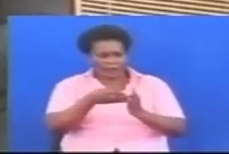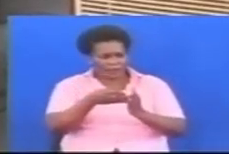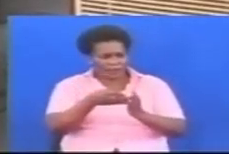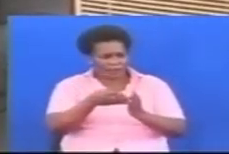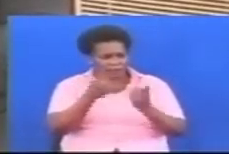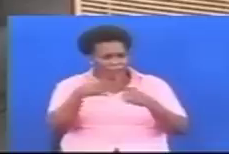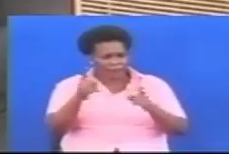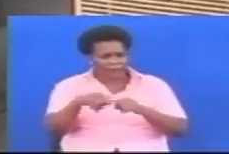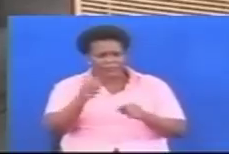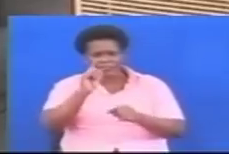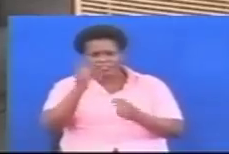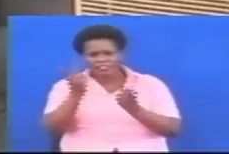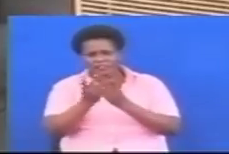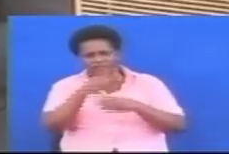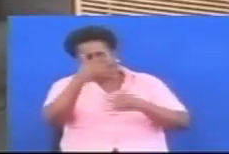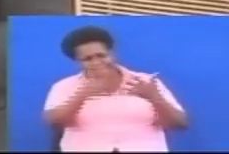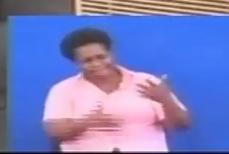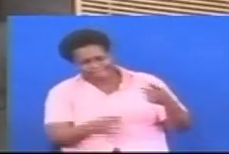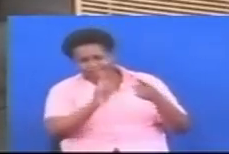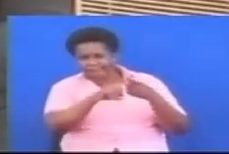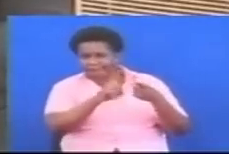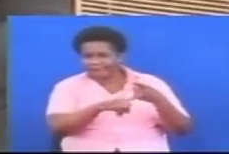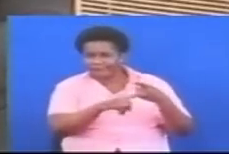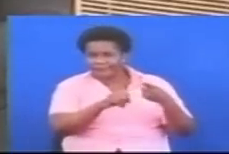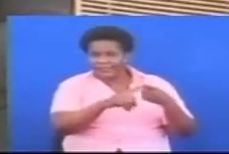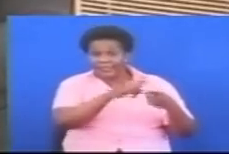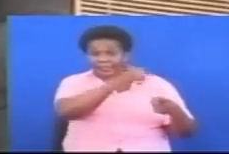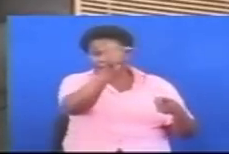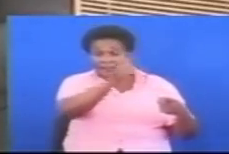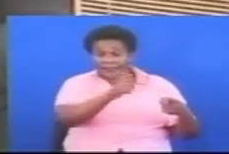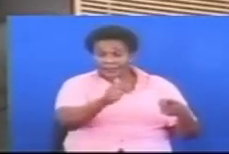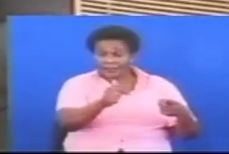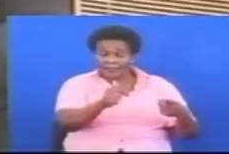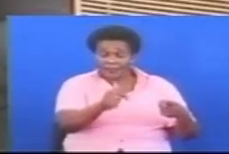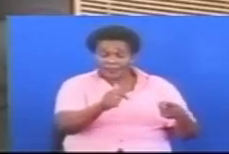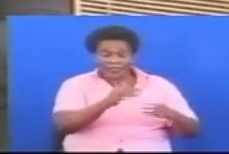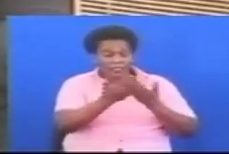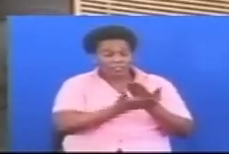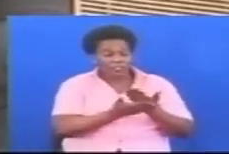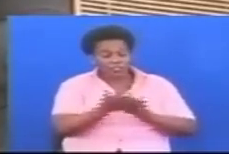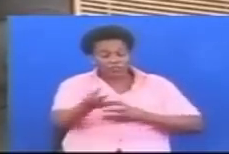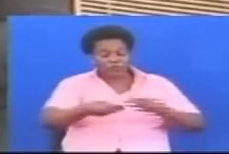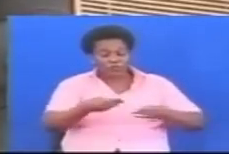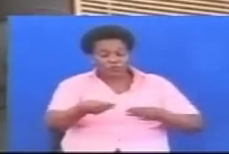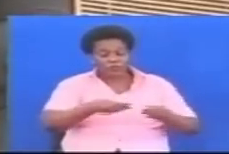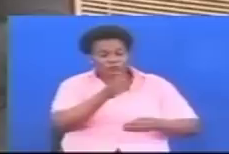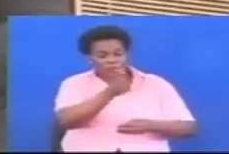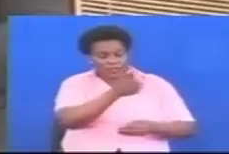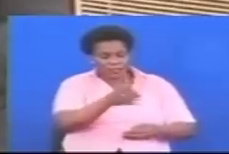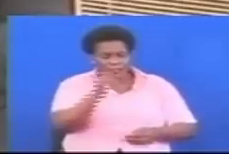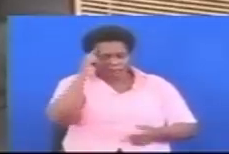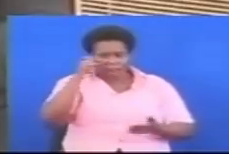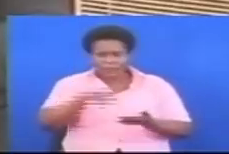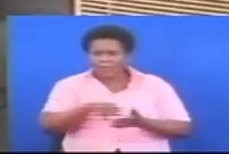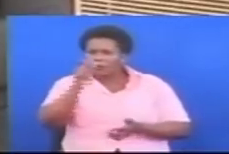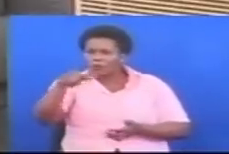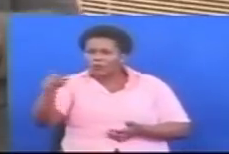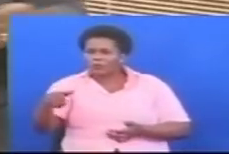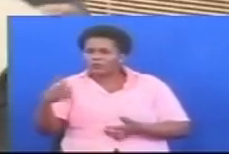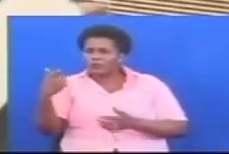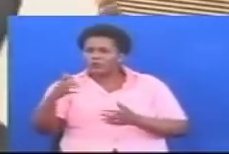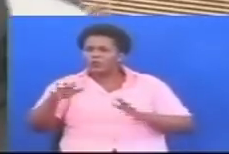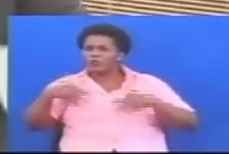kama ifuatavyo: Tanzania kuwa ni nchi ya uchumi wa kati ambapo wananchi wake watafurahia amani na umoja